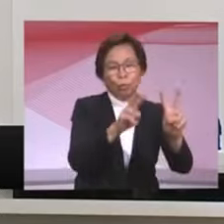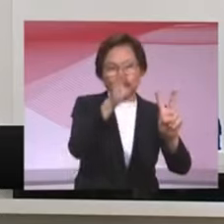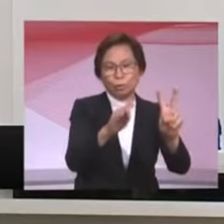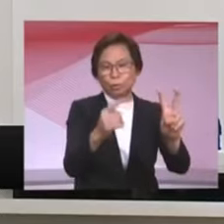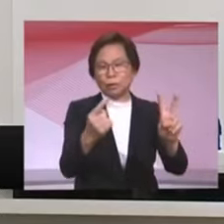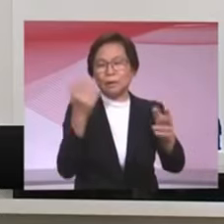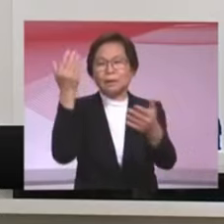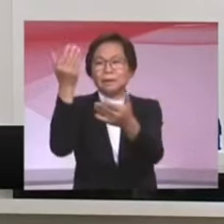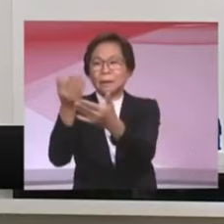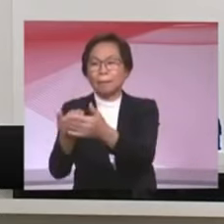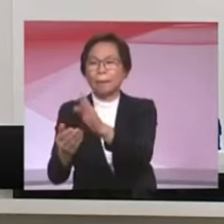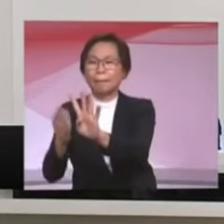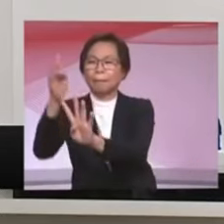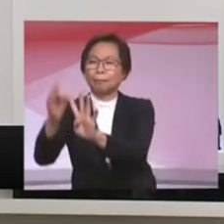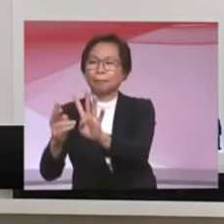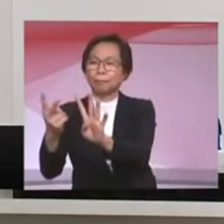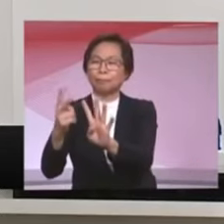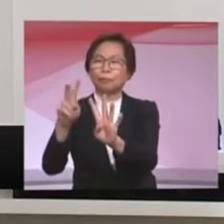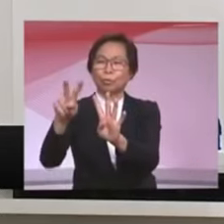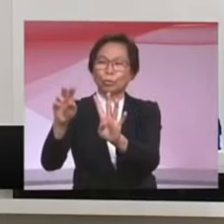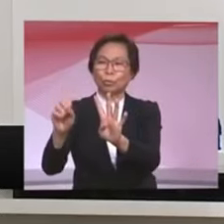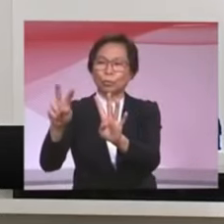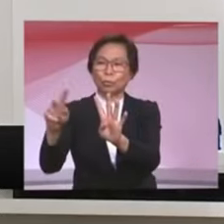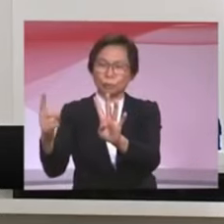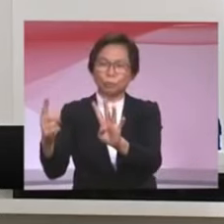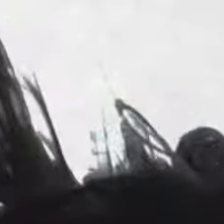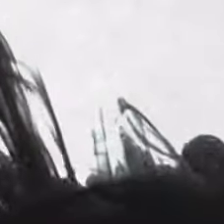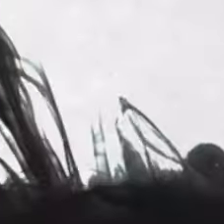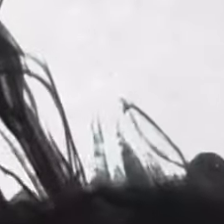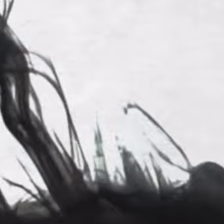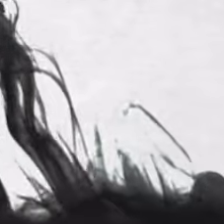Januari sehingga 4 Februari 2021.